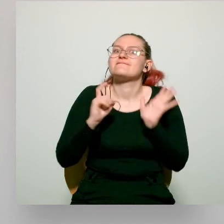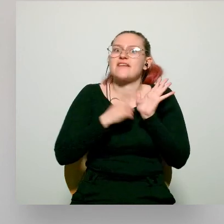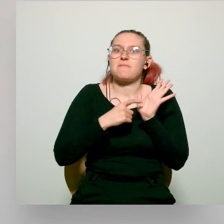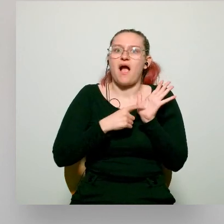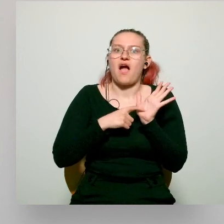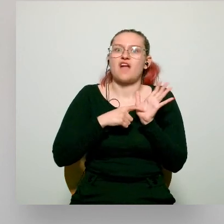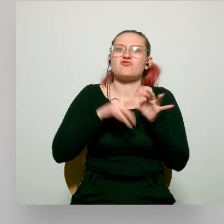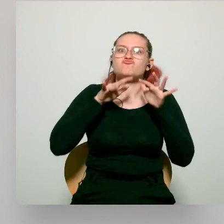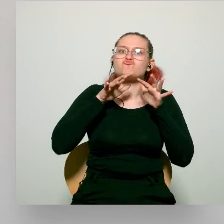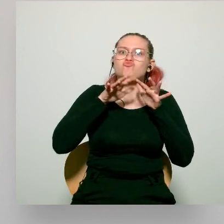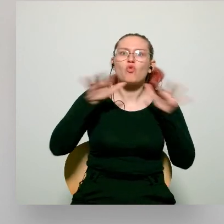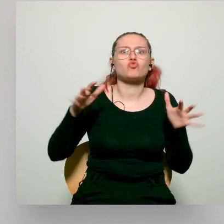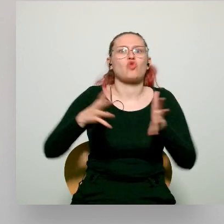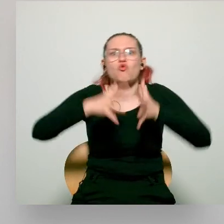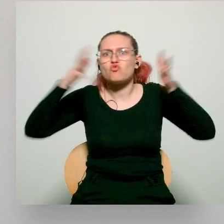Chciałabym, by